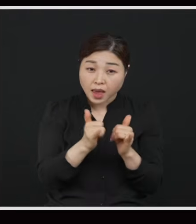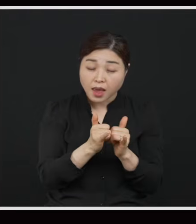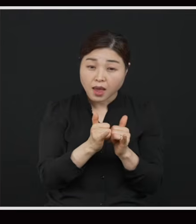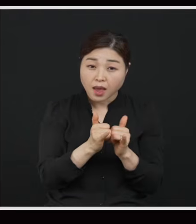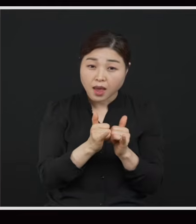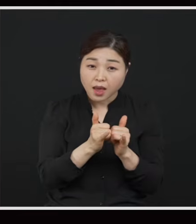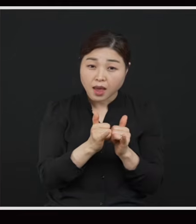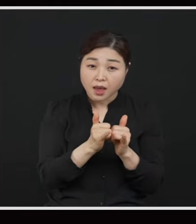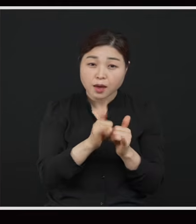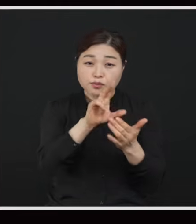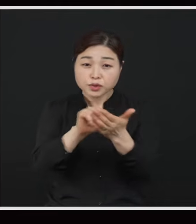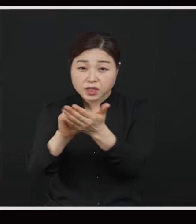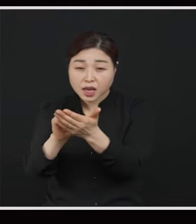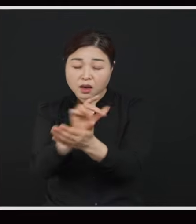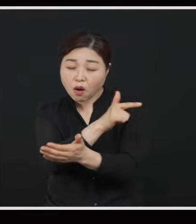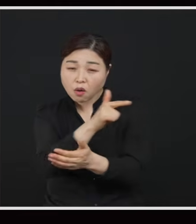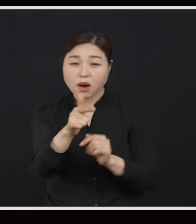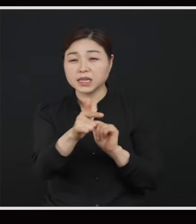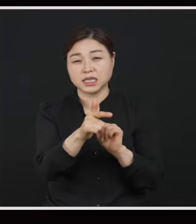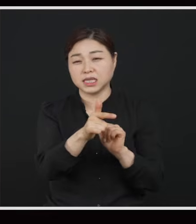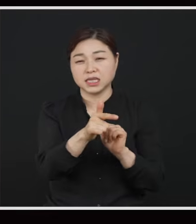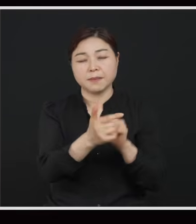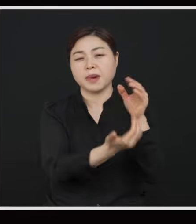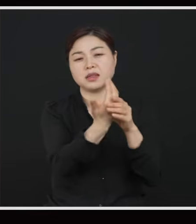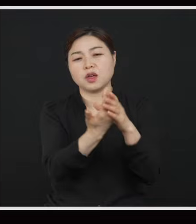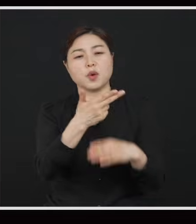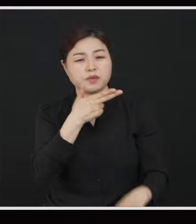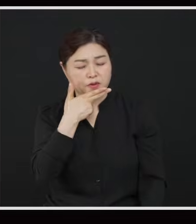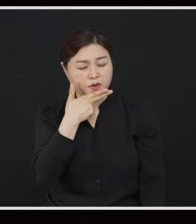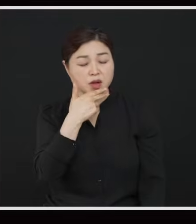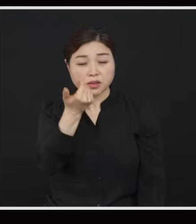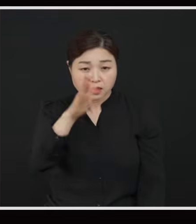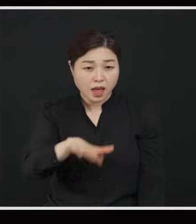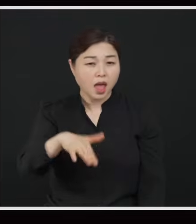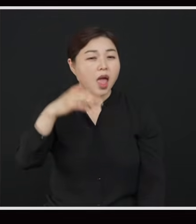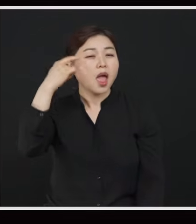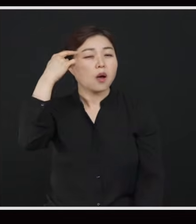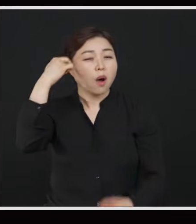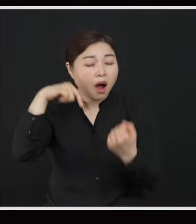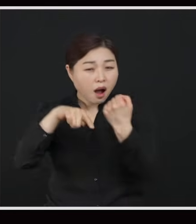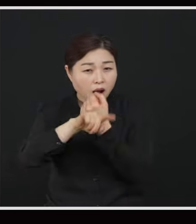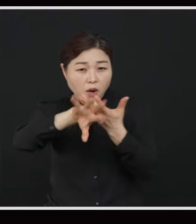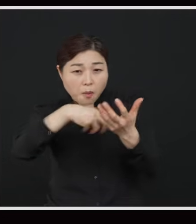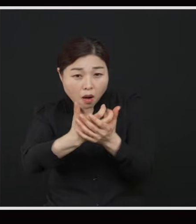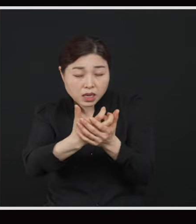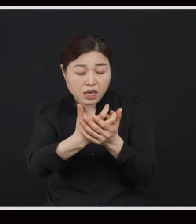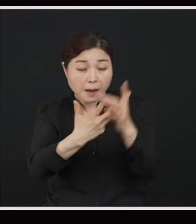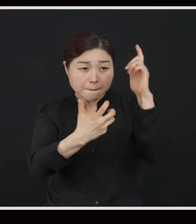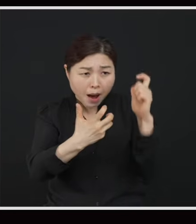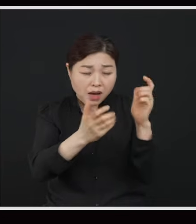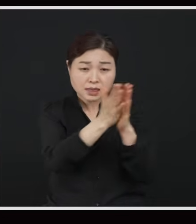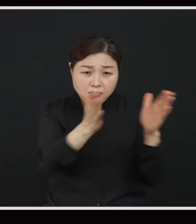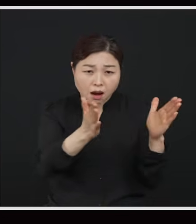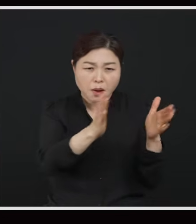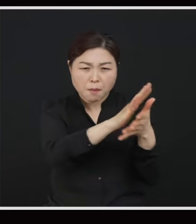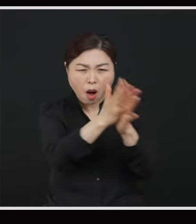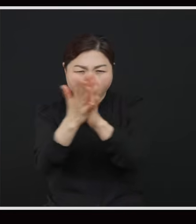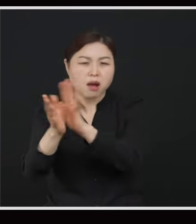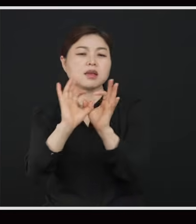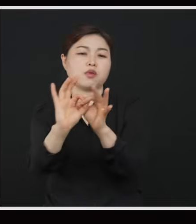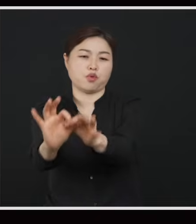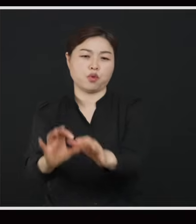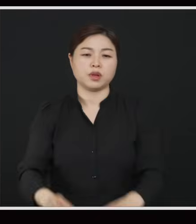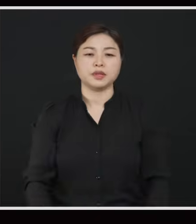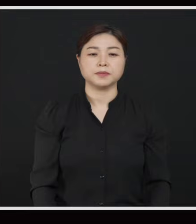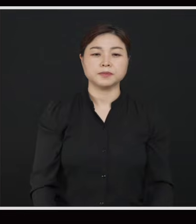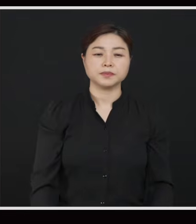문제가 그다지 크지 않았을 텐데, 근데 이게 한번 과학 혁명이 일어나면은 계속됩니다. 그래서 그 말씀을 조금